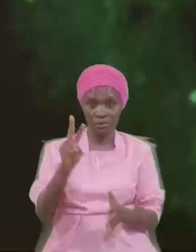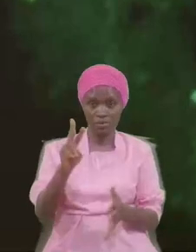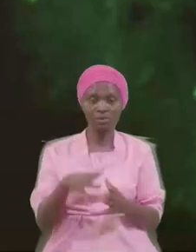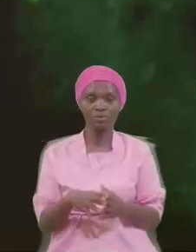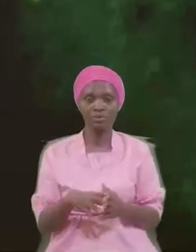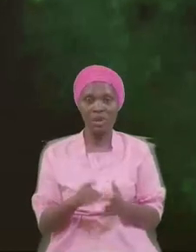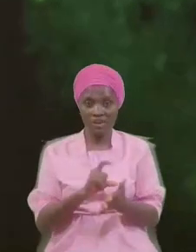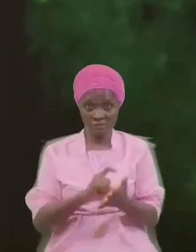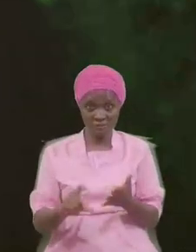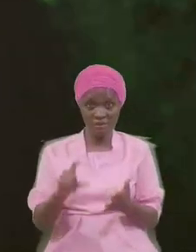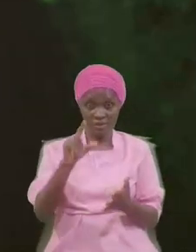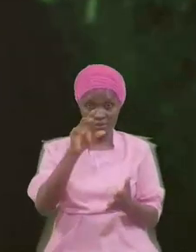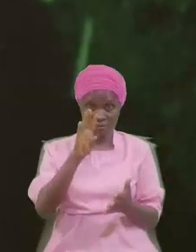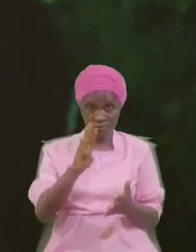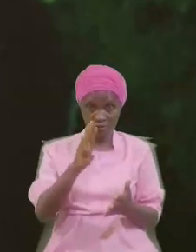chapitre